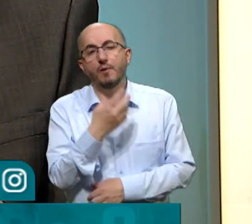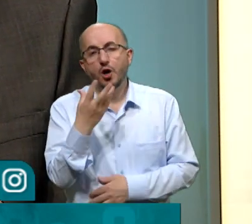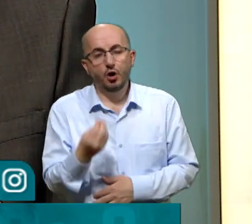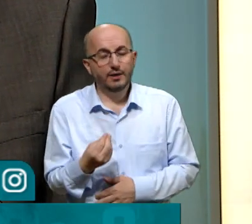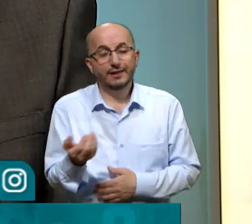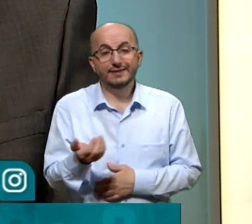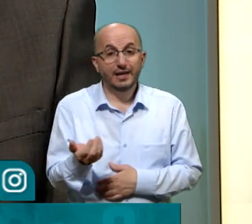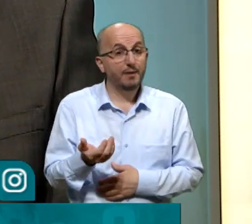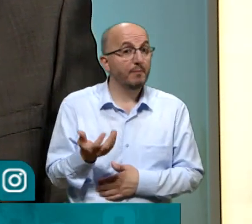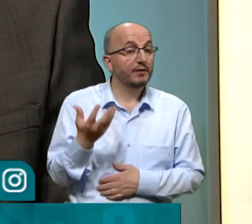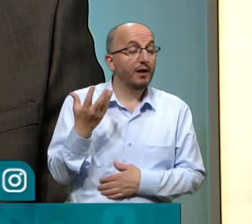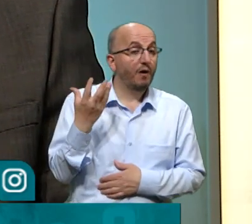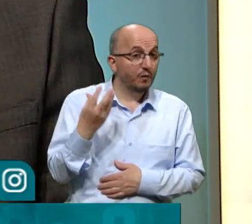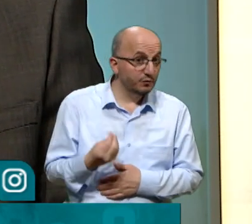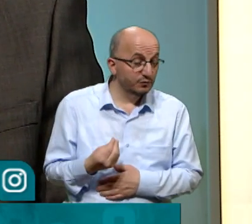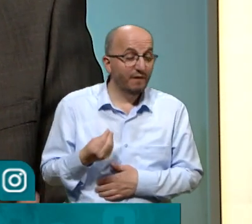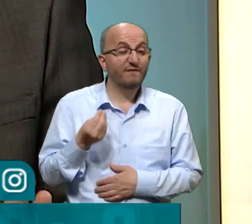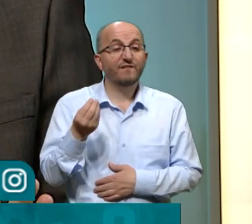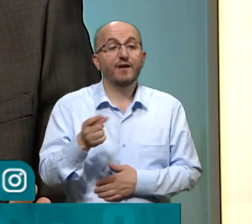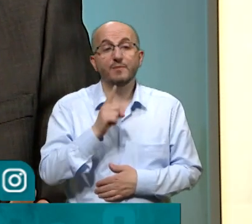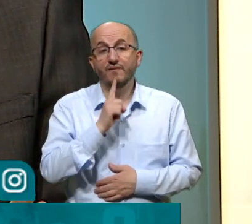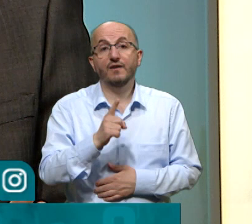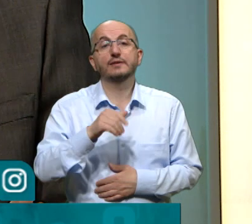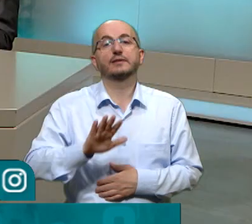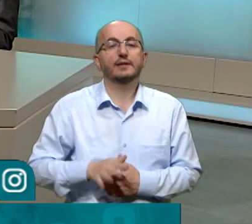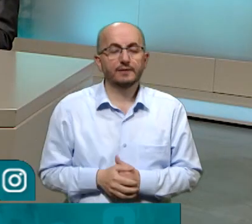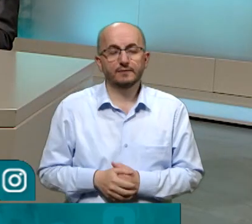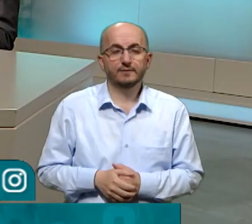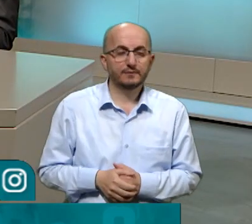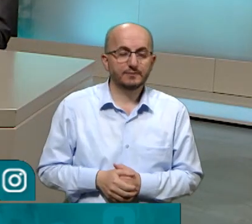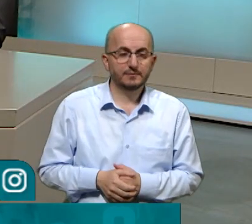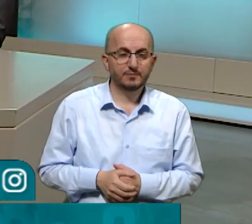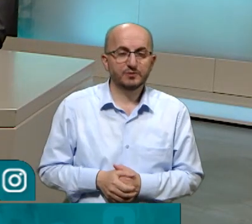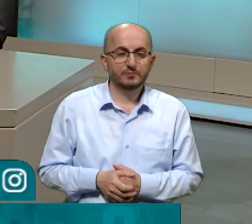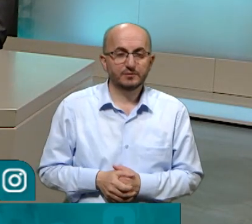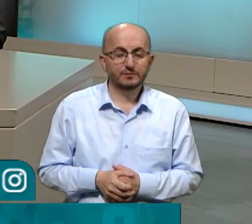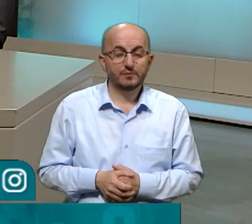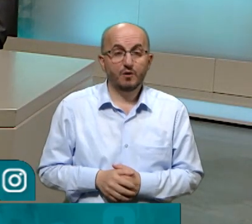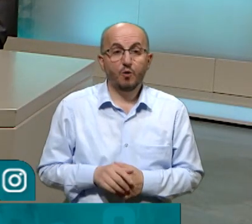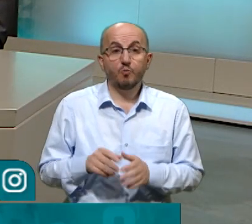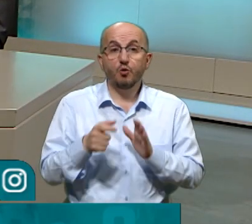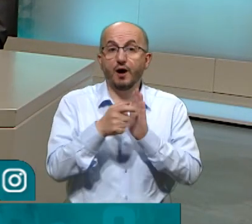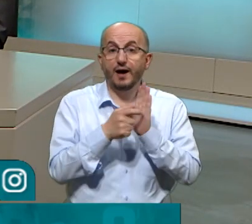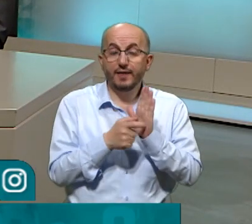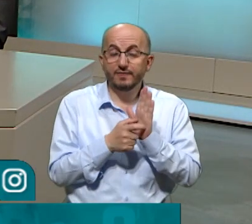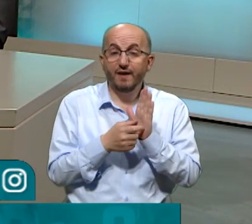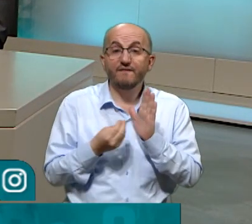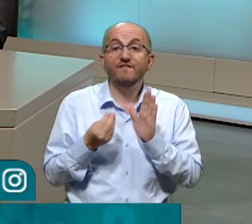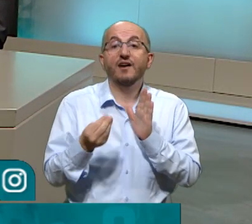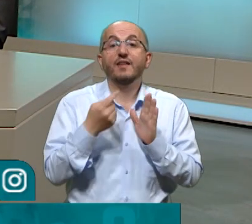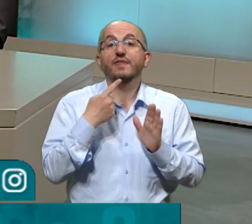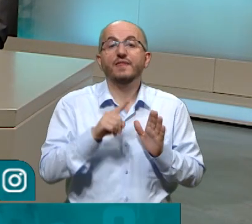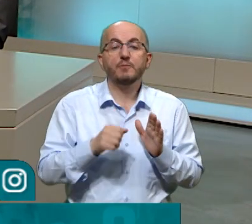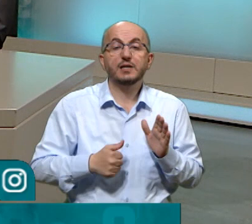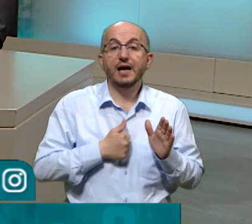olarak dilenme de bulunsun vermek farz değil Niye bu ayette bakın verin demiyor ya